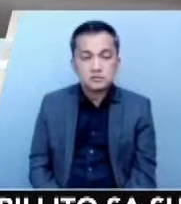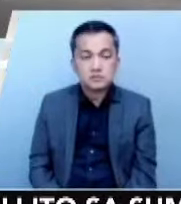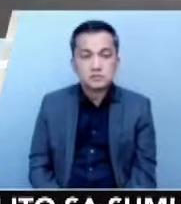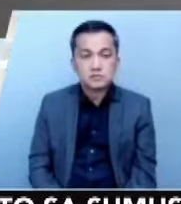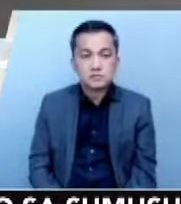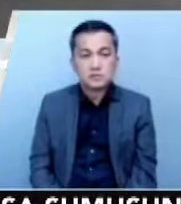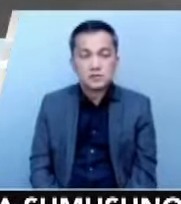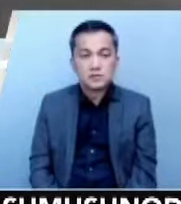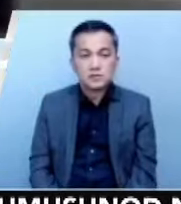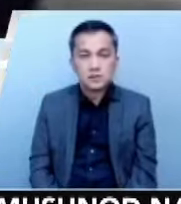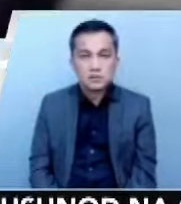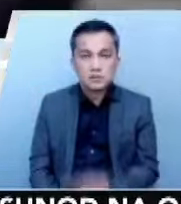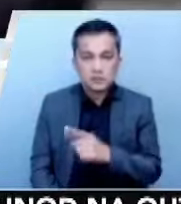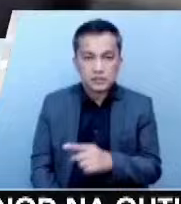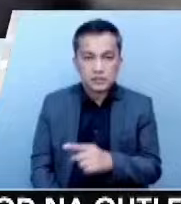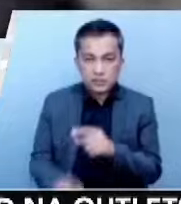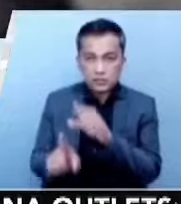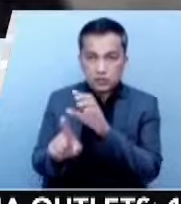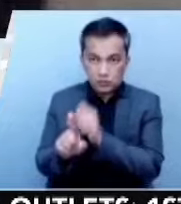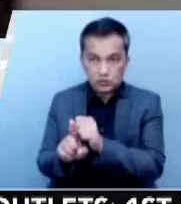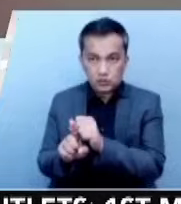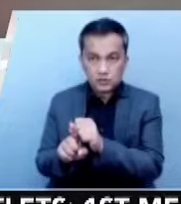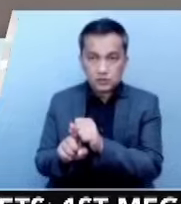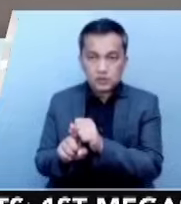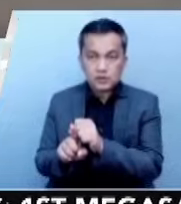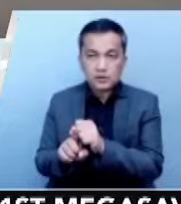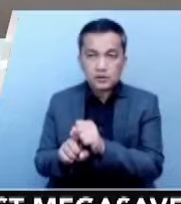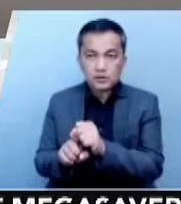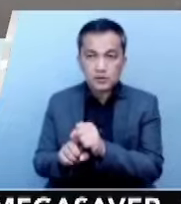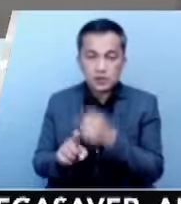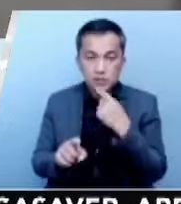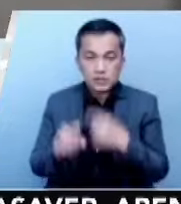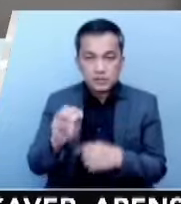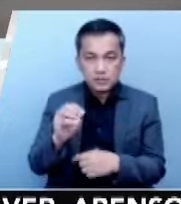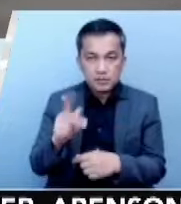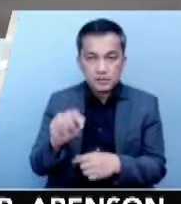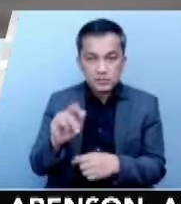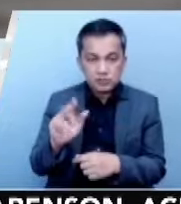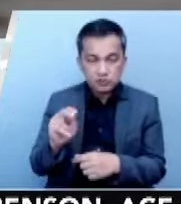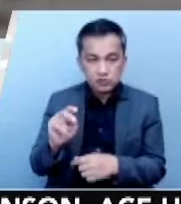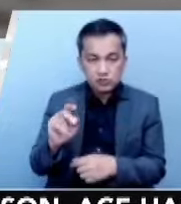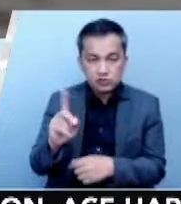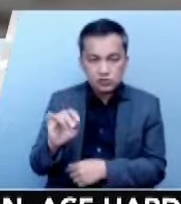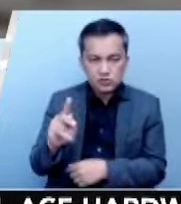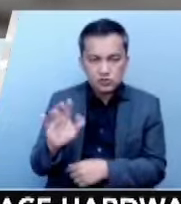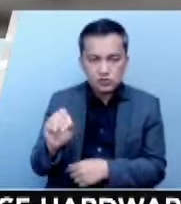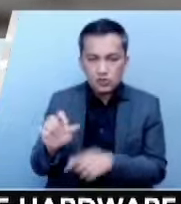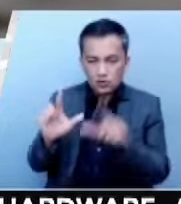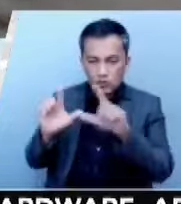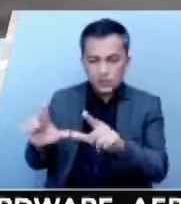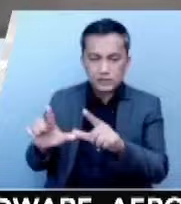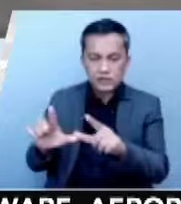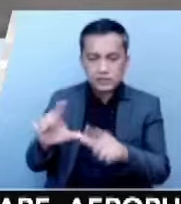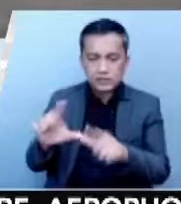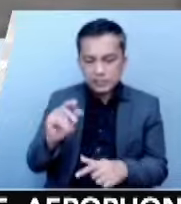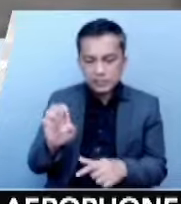dito na hinuli ng mga nakasibilyang pulis si Mark Jason Junicio, wanted sa kasong estafa. Ilang linggo